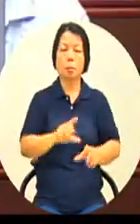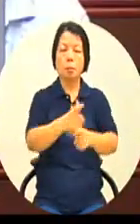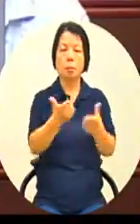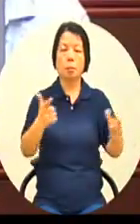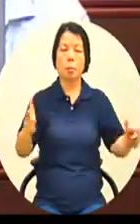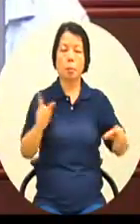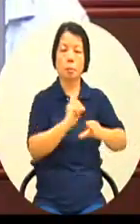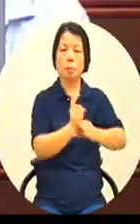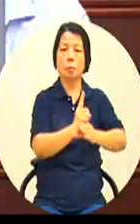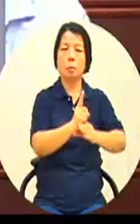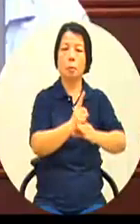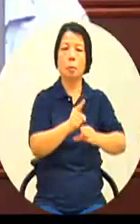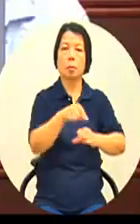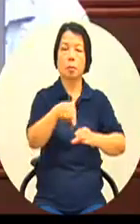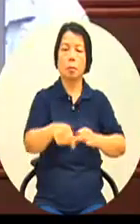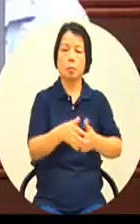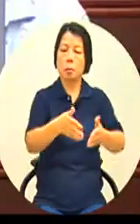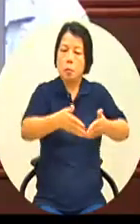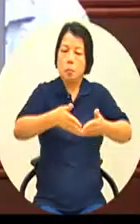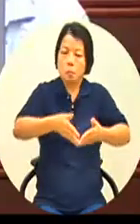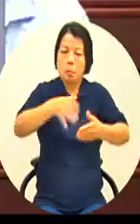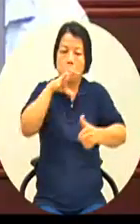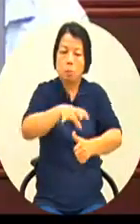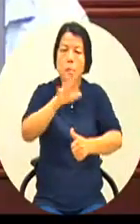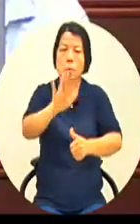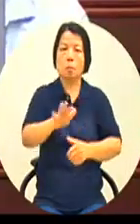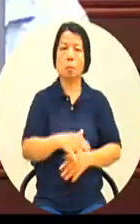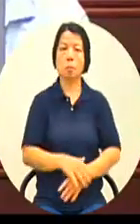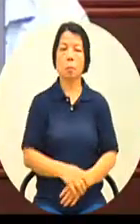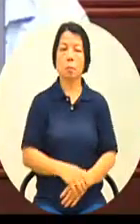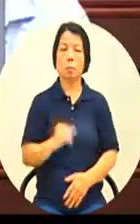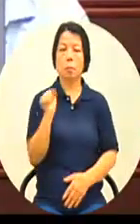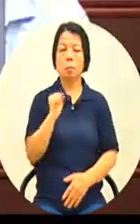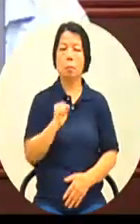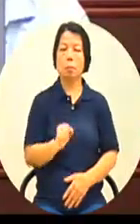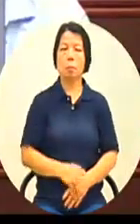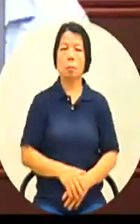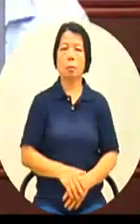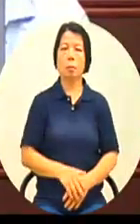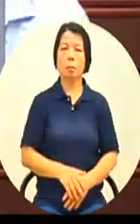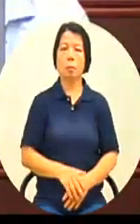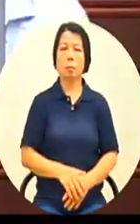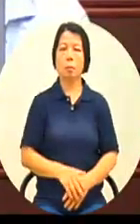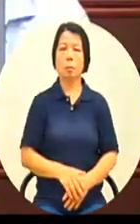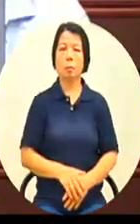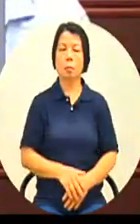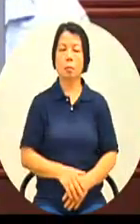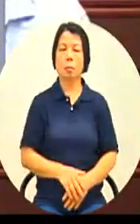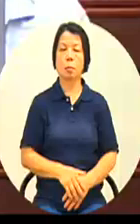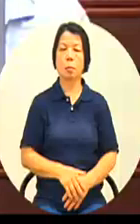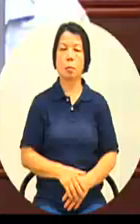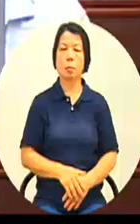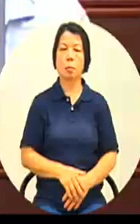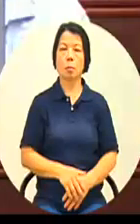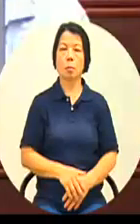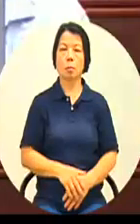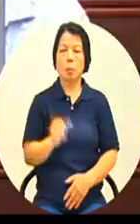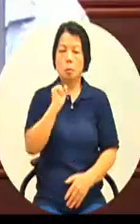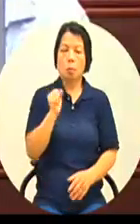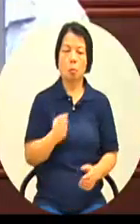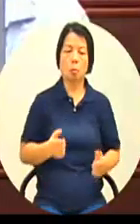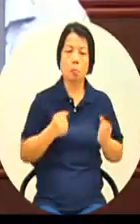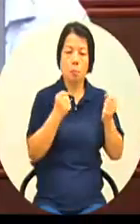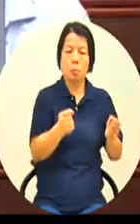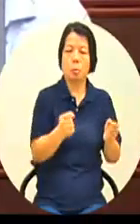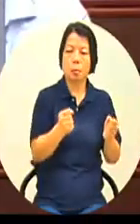程车，伊有一挂要求，譬如讲，伊袂当出来外口迄个 边开车边揽客，伊